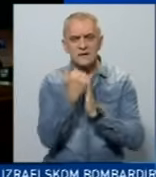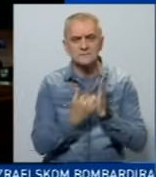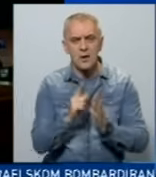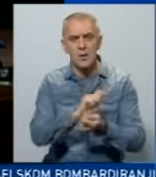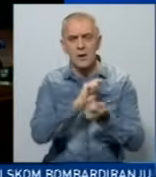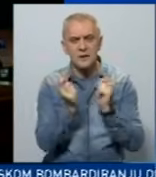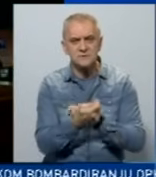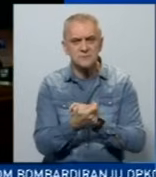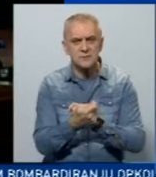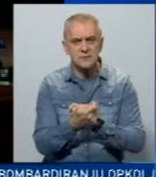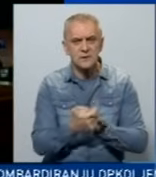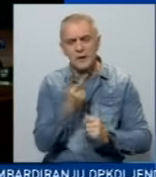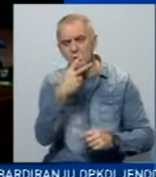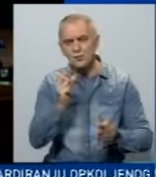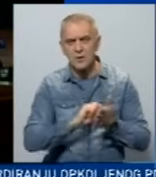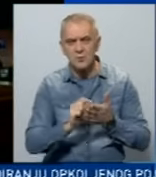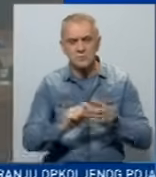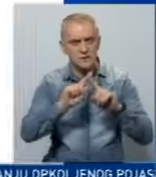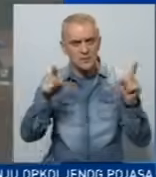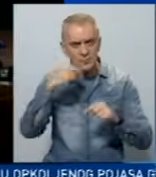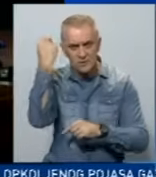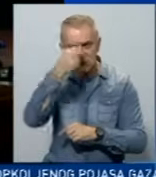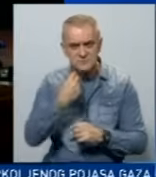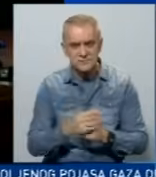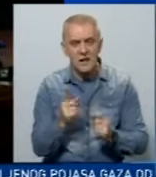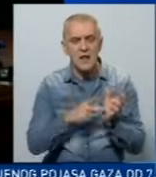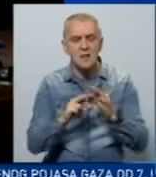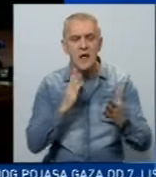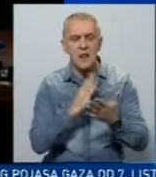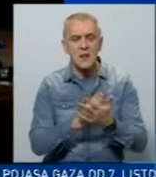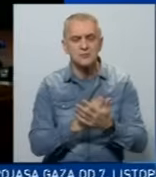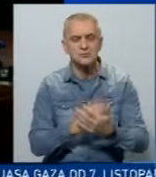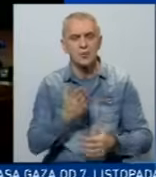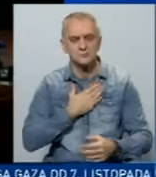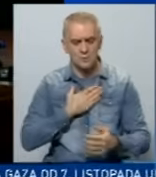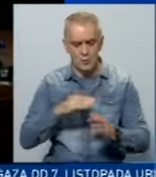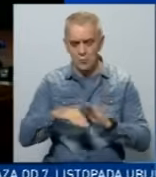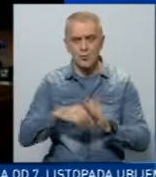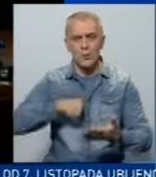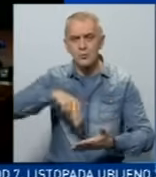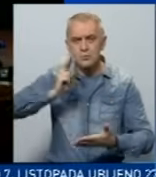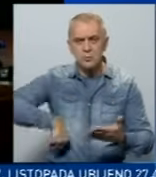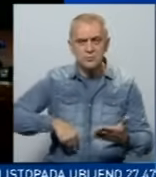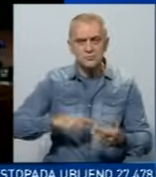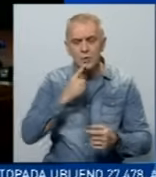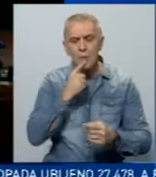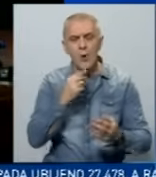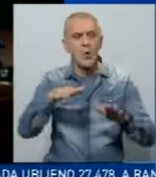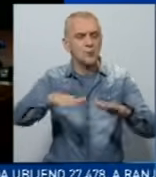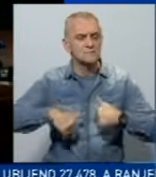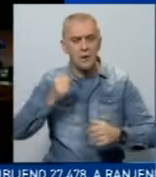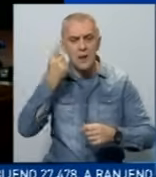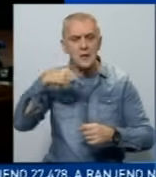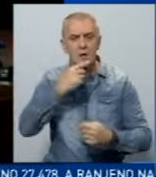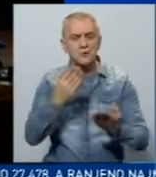zakona o objavljivanju zakona i drugih propisa Republike Srpske na način da isti svojeručno potpisao koji zakon je usvojila Narodna skupština Republike